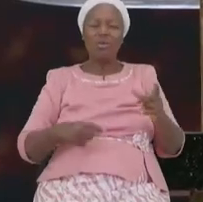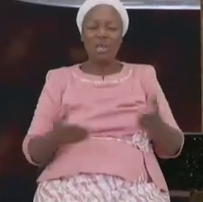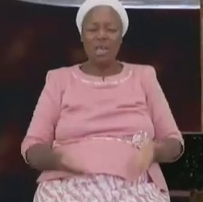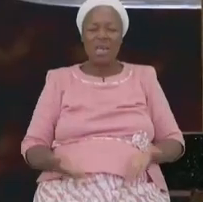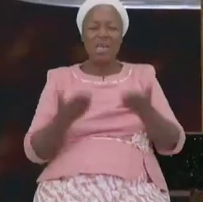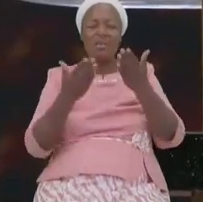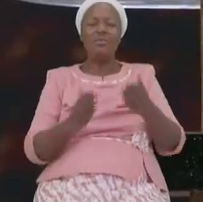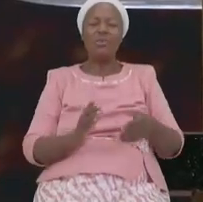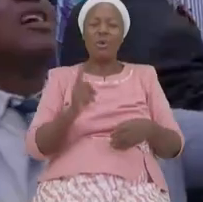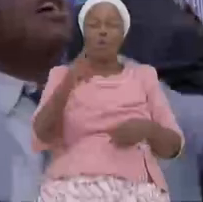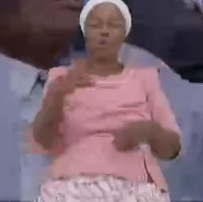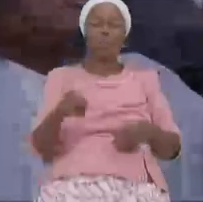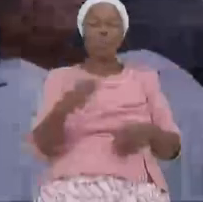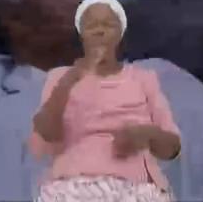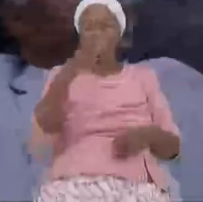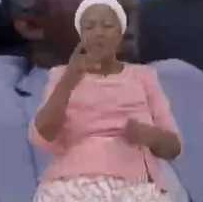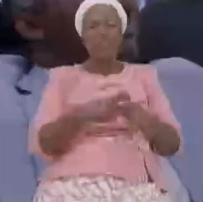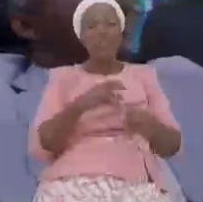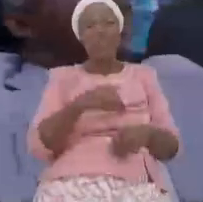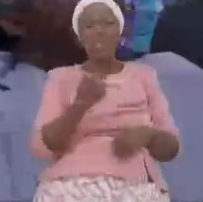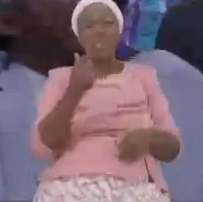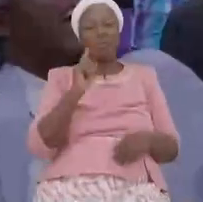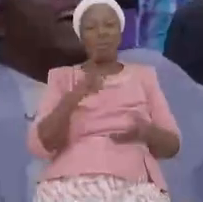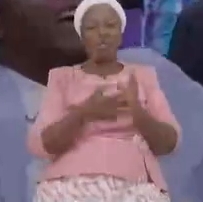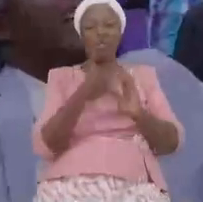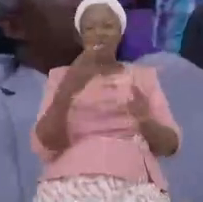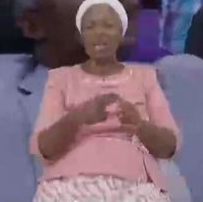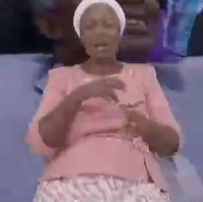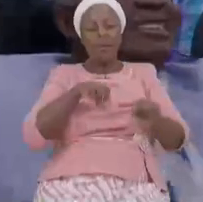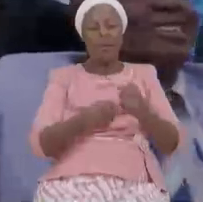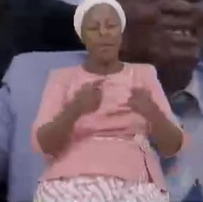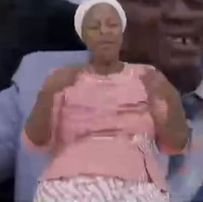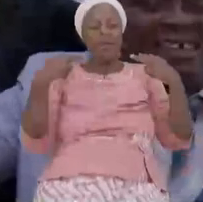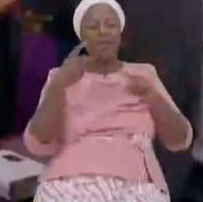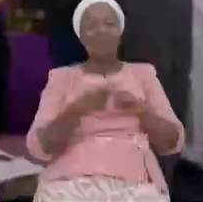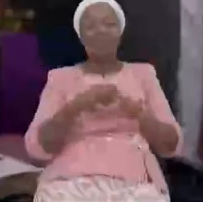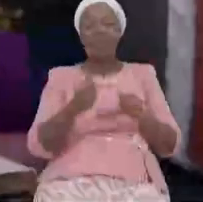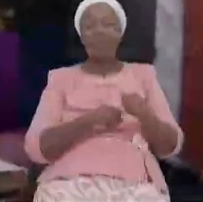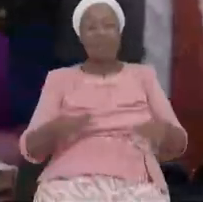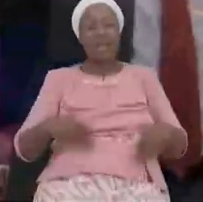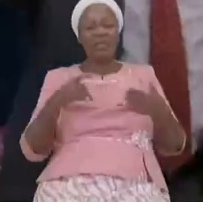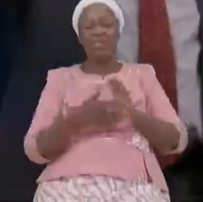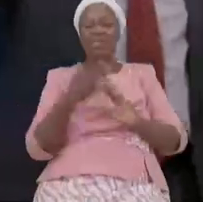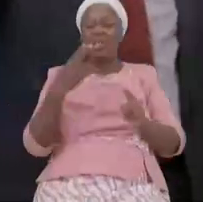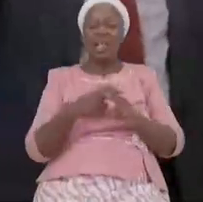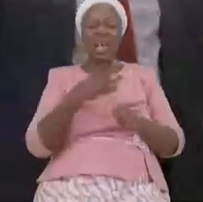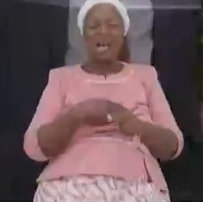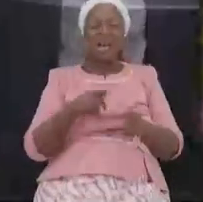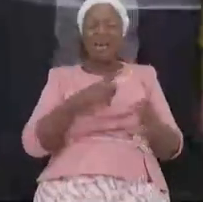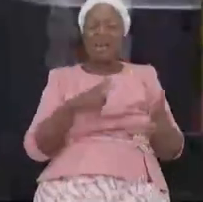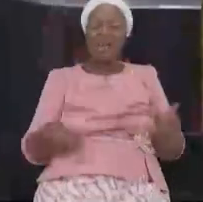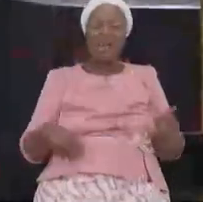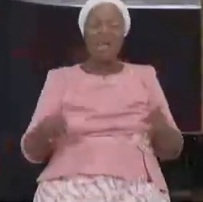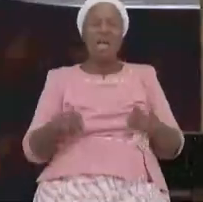Enlève les malédictions de la vie de chacun. Brise les jougs de la vie de chacun. Seigneur, tu es